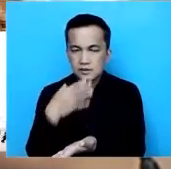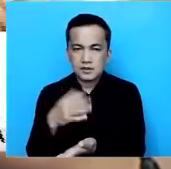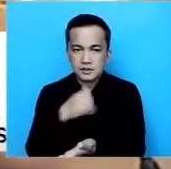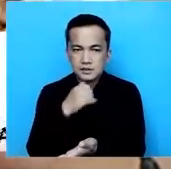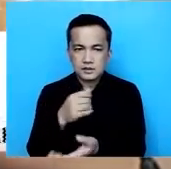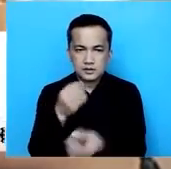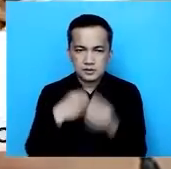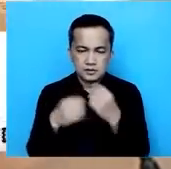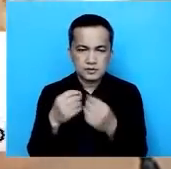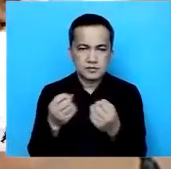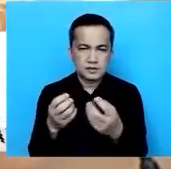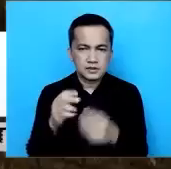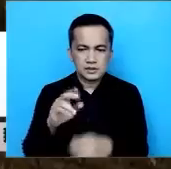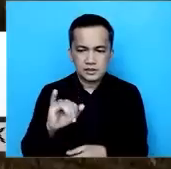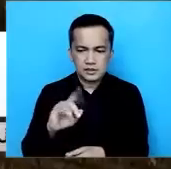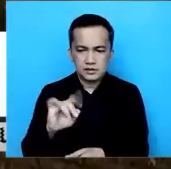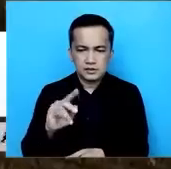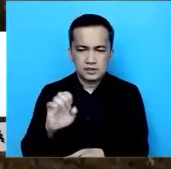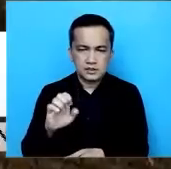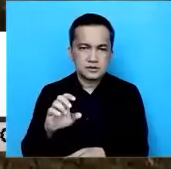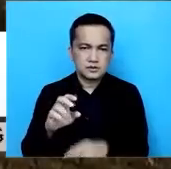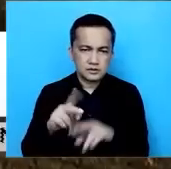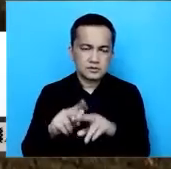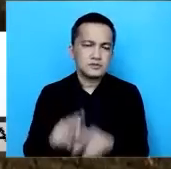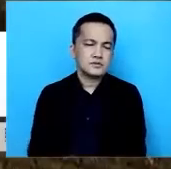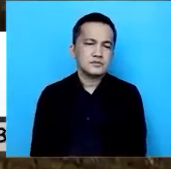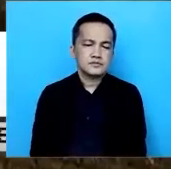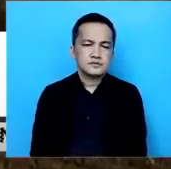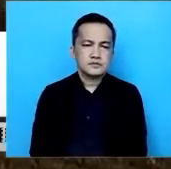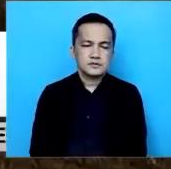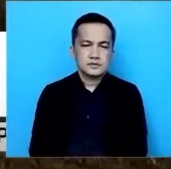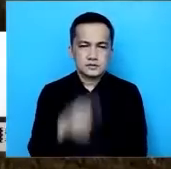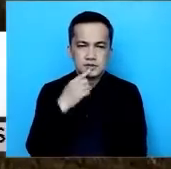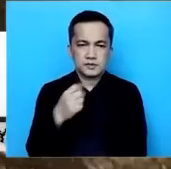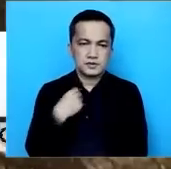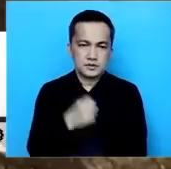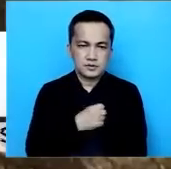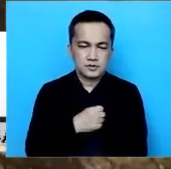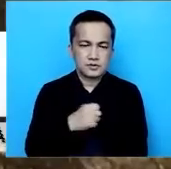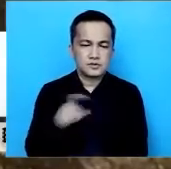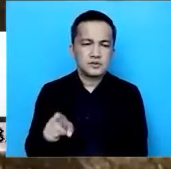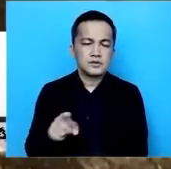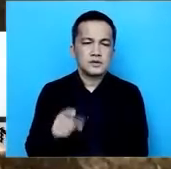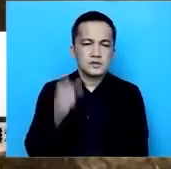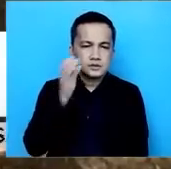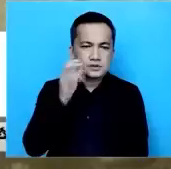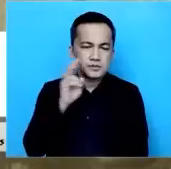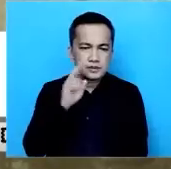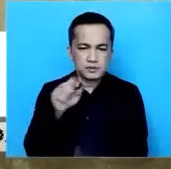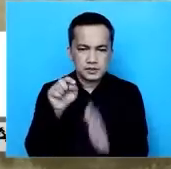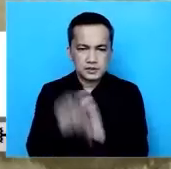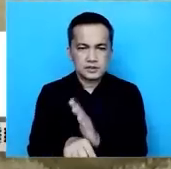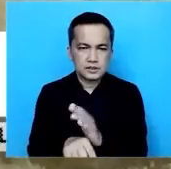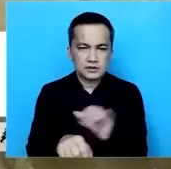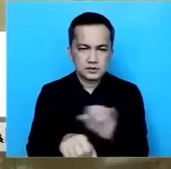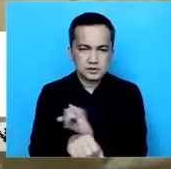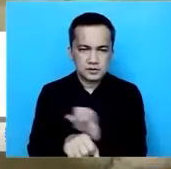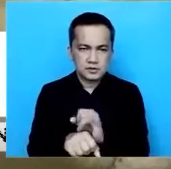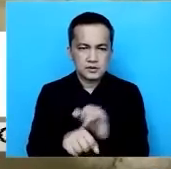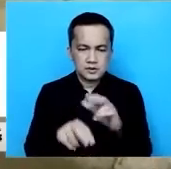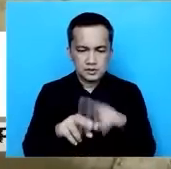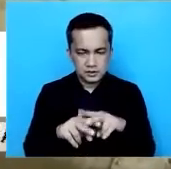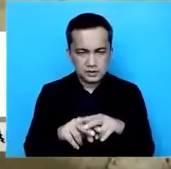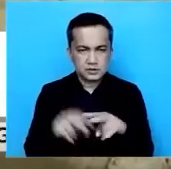ng maraming iodized salt. Giit pa ni Senator Villar, pinatay ng naturang batas ang industriya ng asin sa